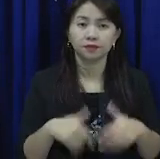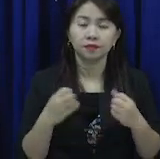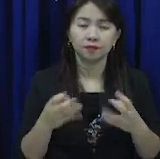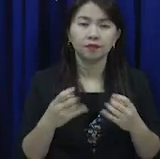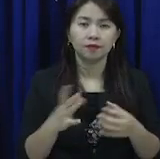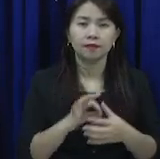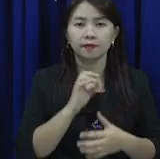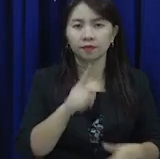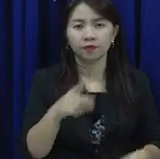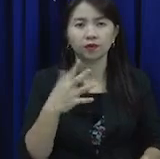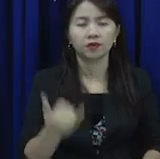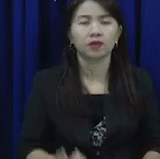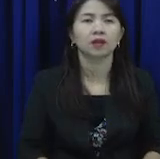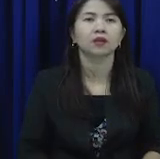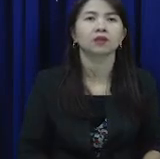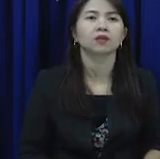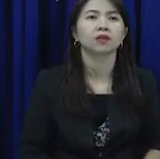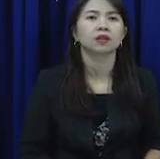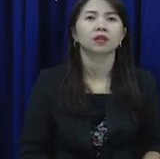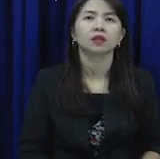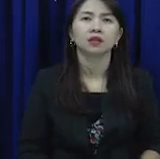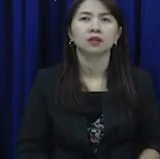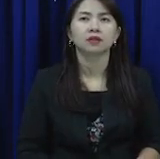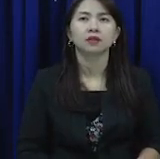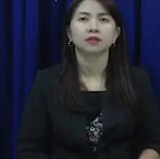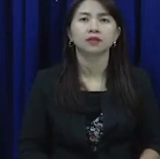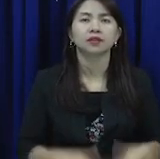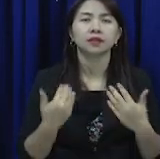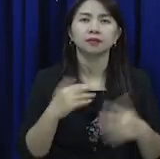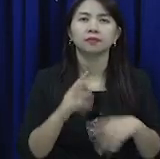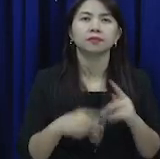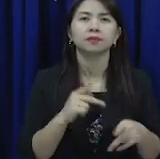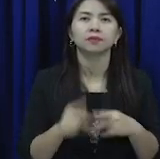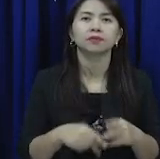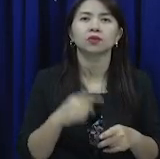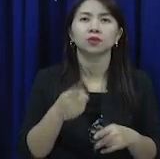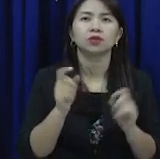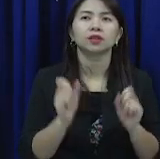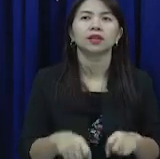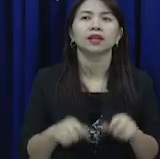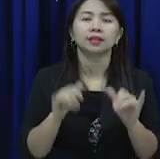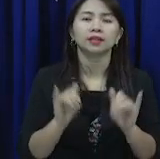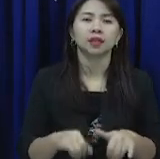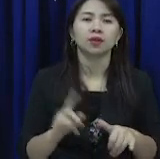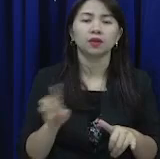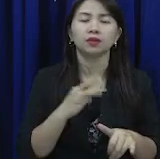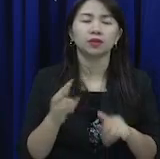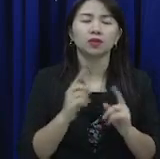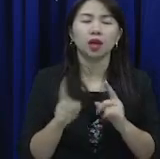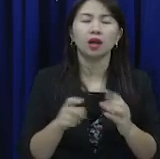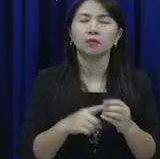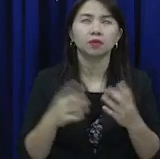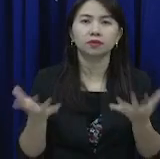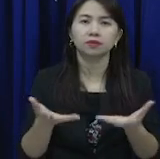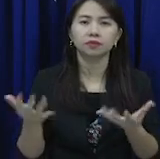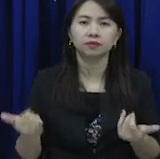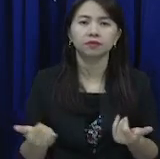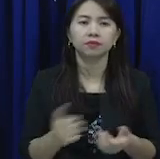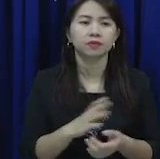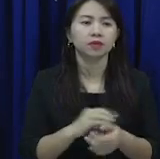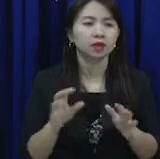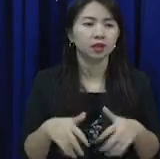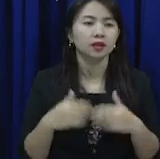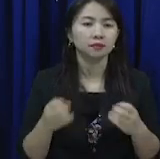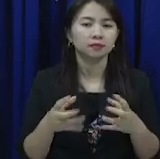ninyo ang force na pinag-uusapan natin o sa team preparation di ba Ilan kaya Ilan kaya ang makakapag Sabi nga ni